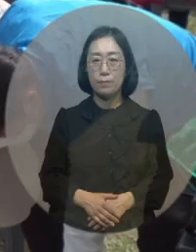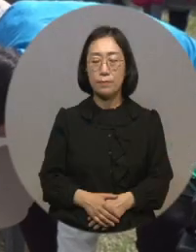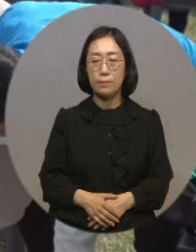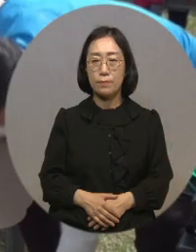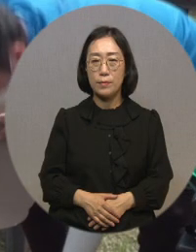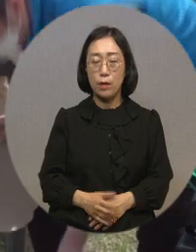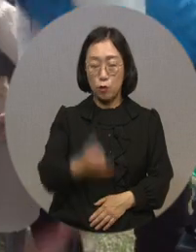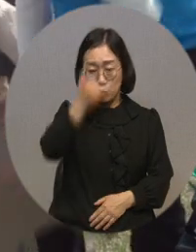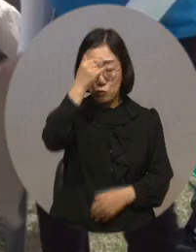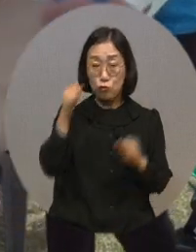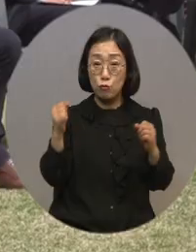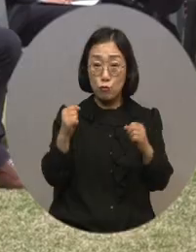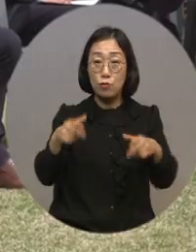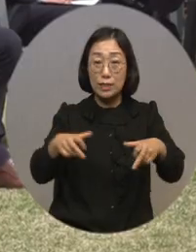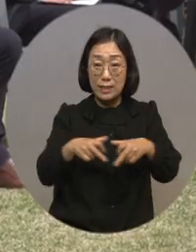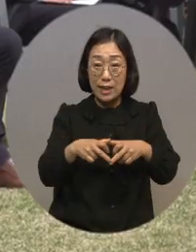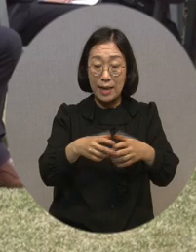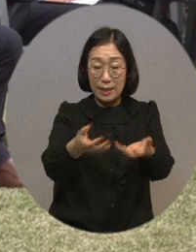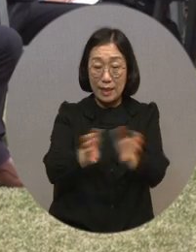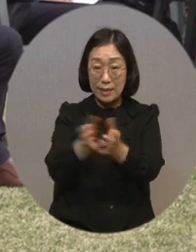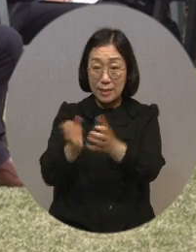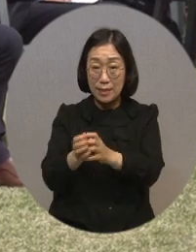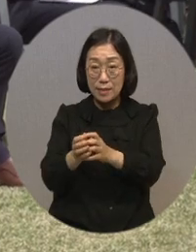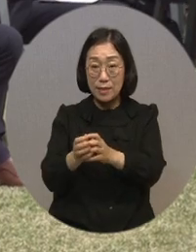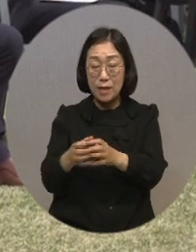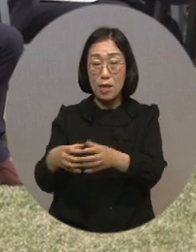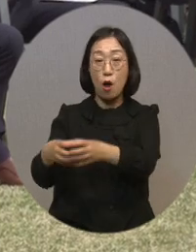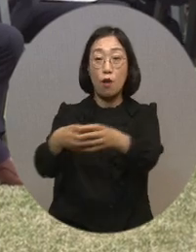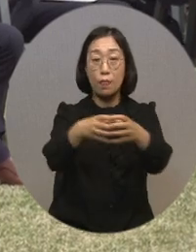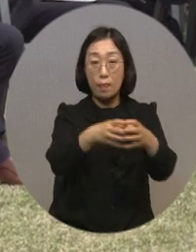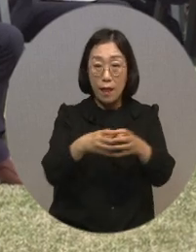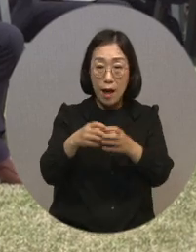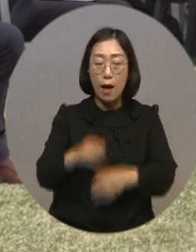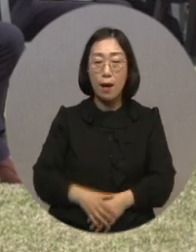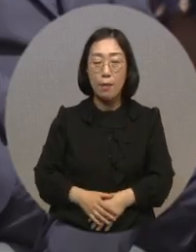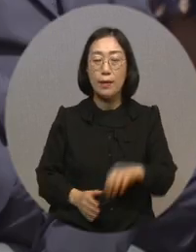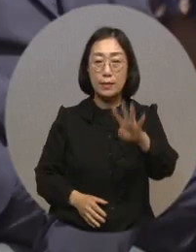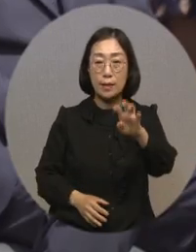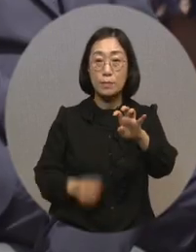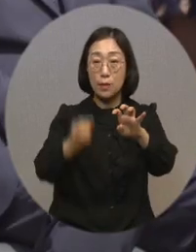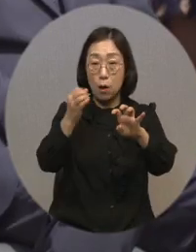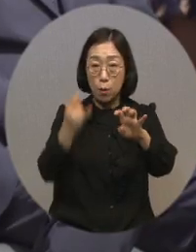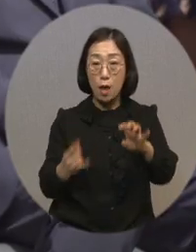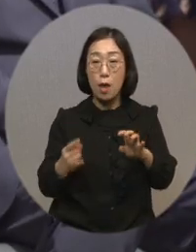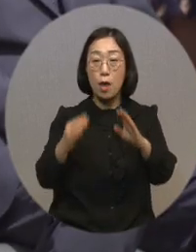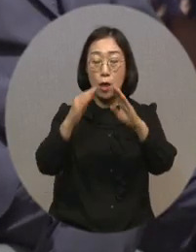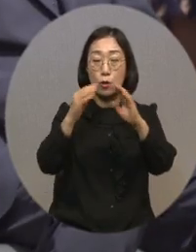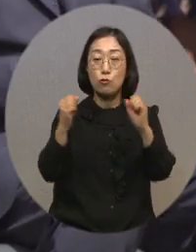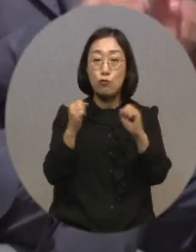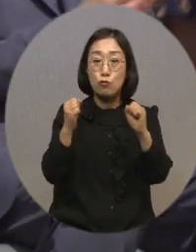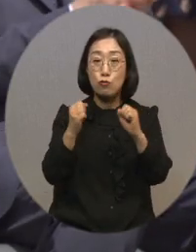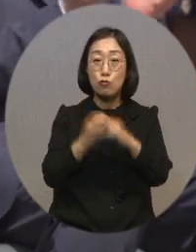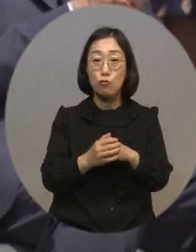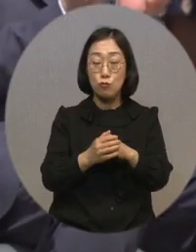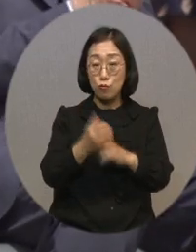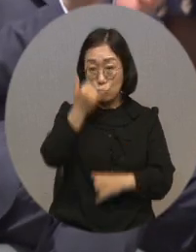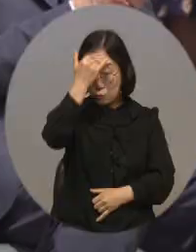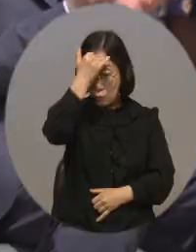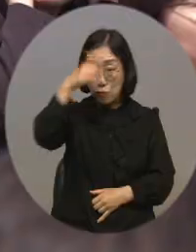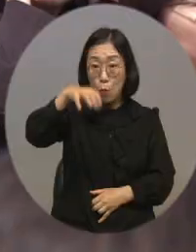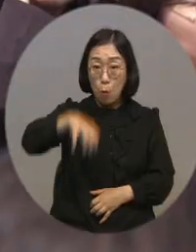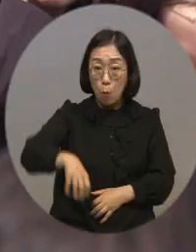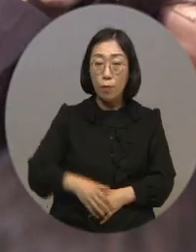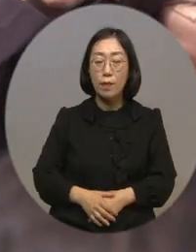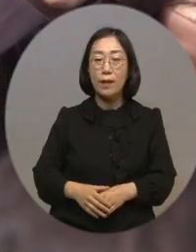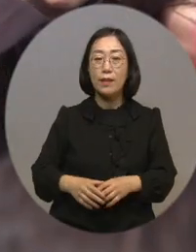사단법인 충청북도 장애인 단체연합회 주관으로 열리는 제44회 충청북도 장애인의 날 기념행사가